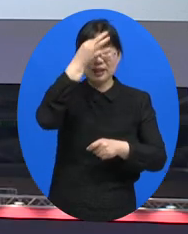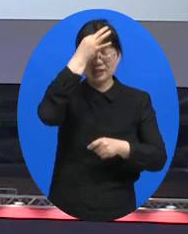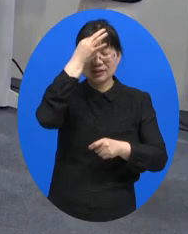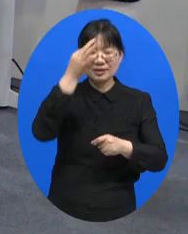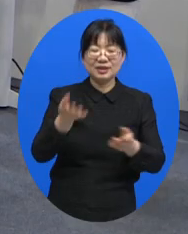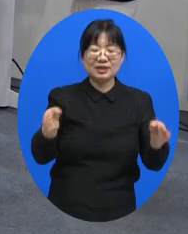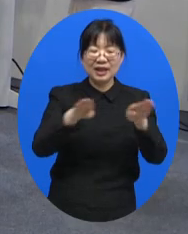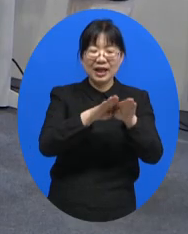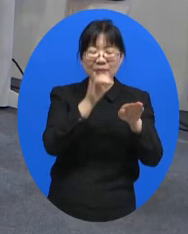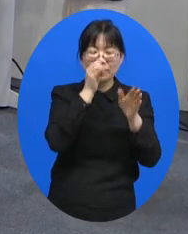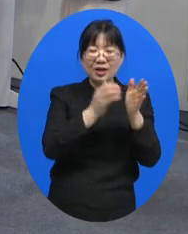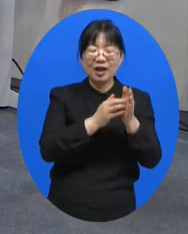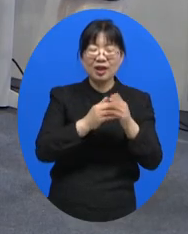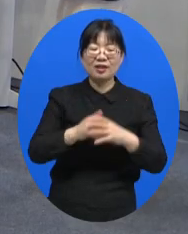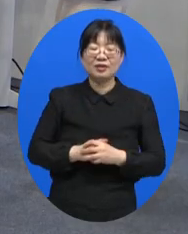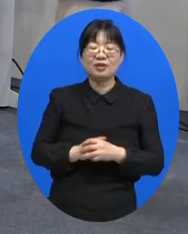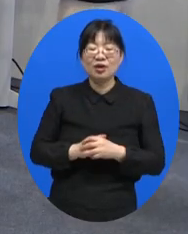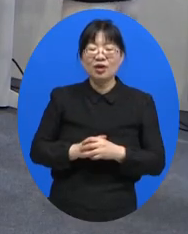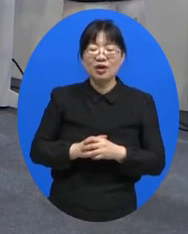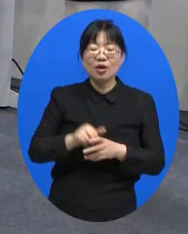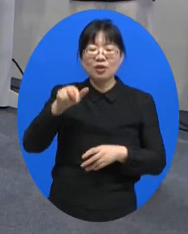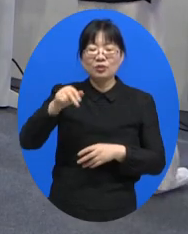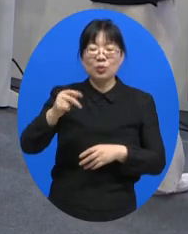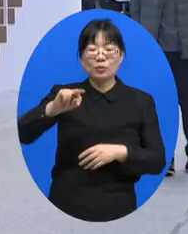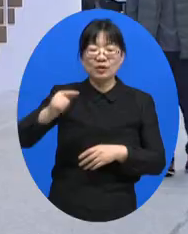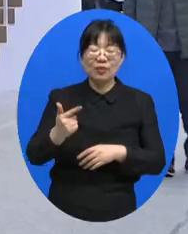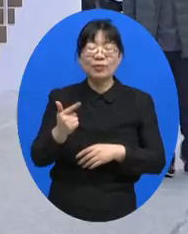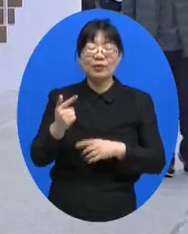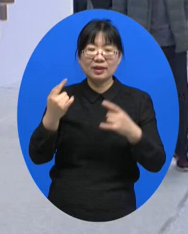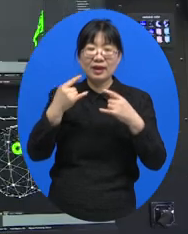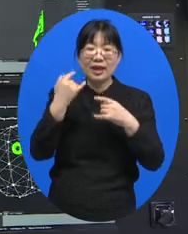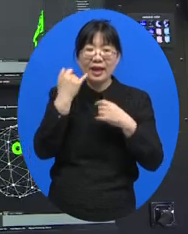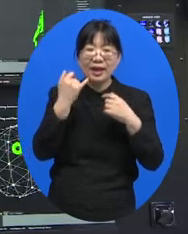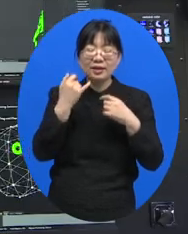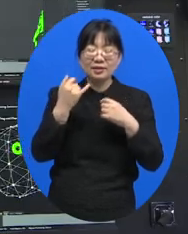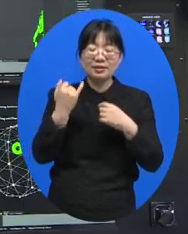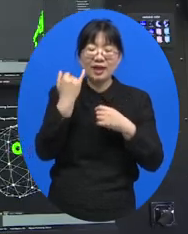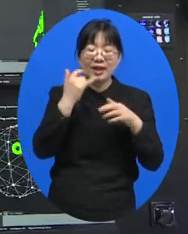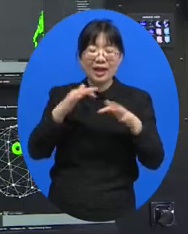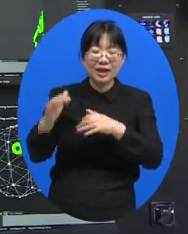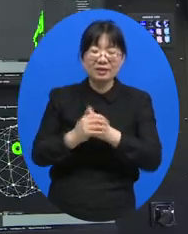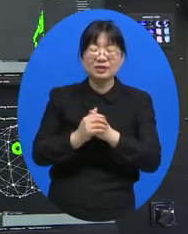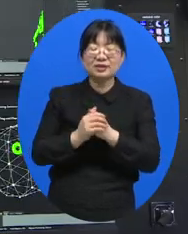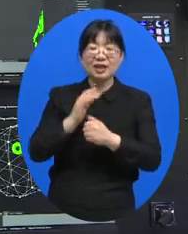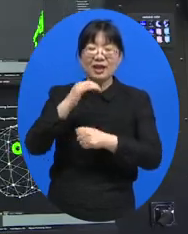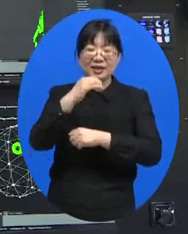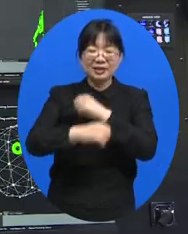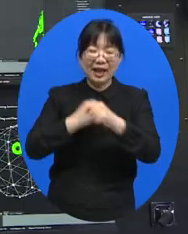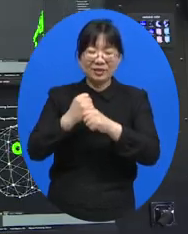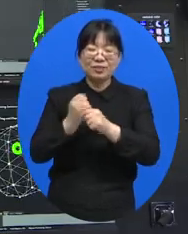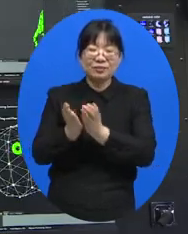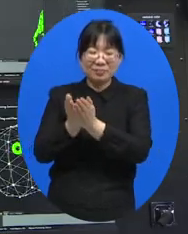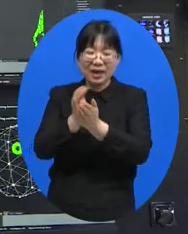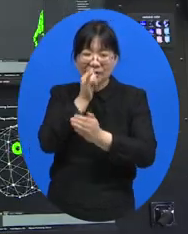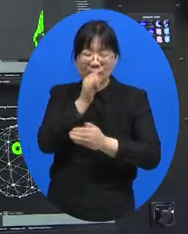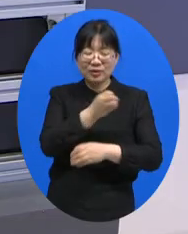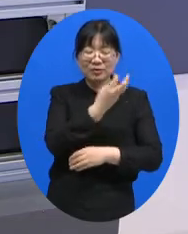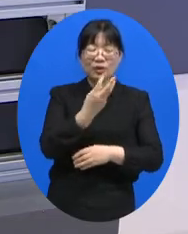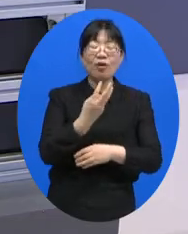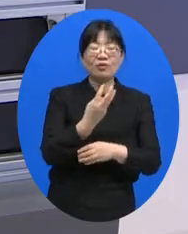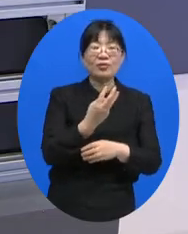운영됐습니다. 대우조선해양은 자율주행 시험 선박을 직접 전시했고 삼성중공업은 자율운항 기술을